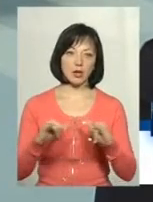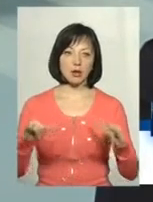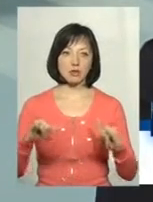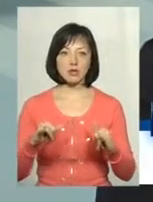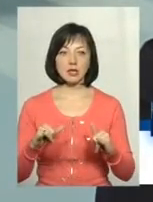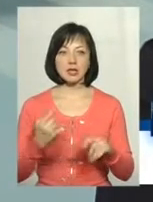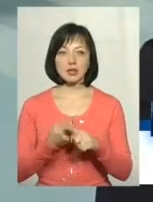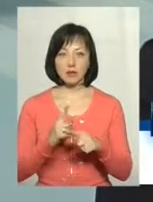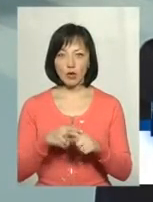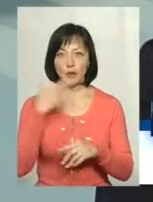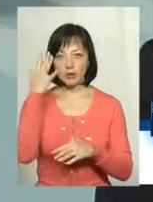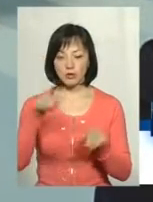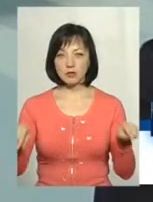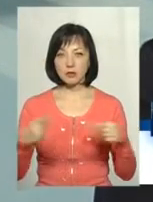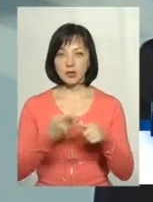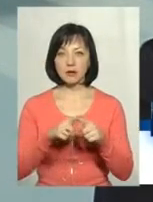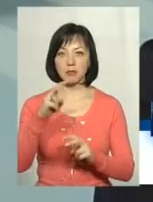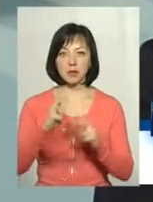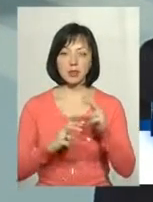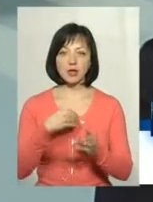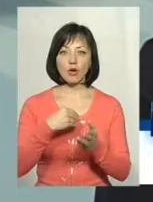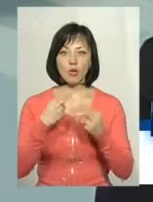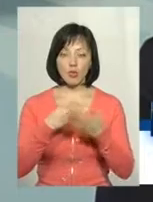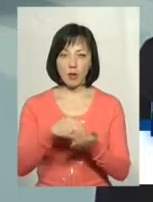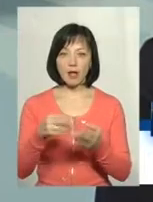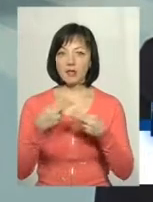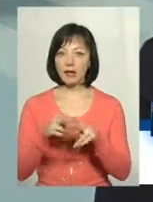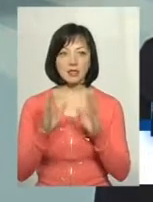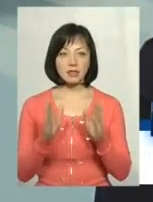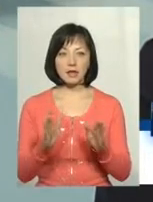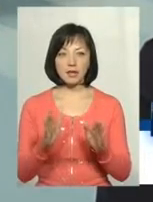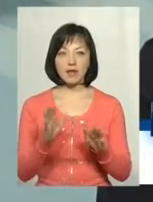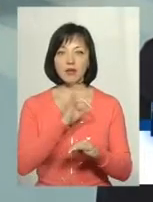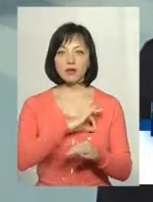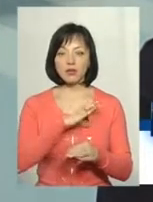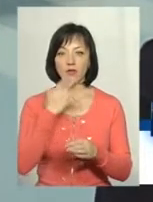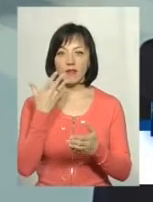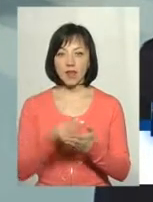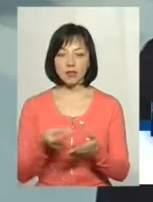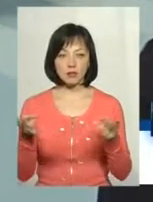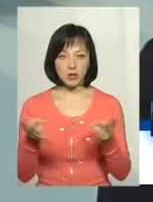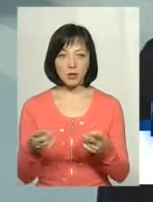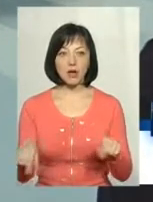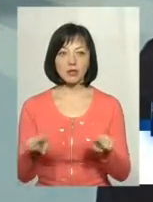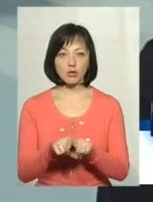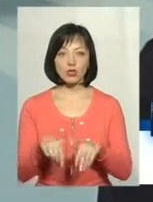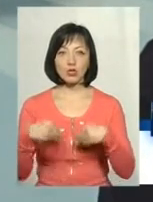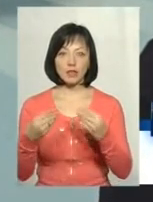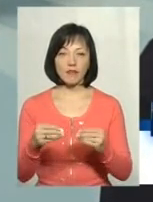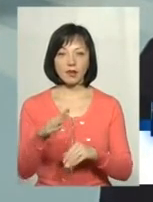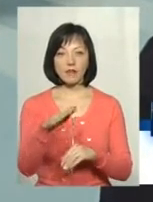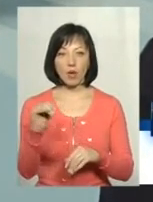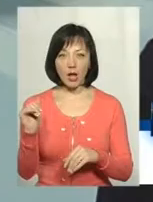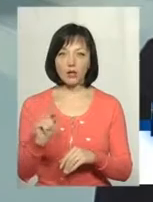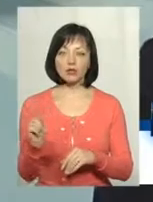саме з цією метою і створювали підприємство, і закупляли техніку, щоб не тільки використовувати для власних потреб, а також надавати її в оренду,